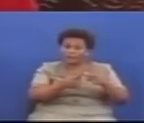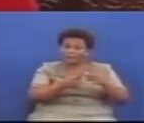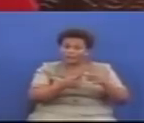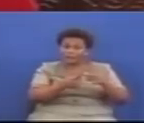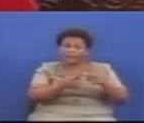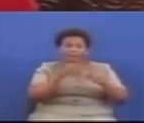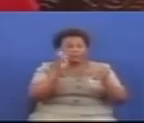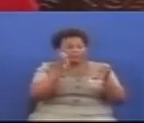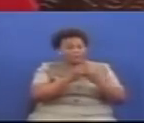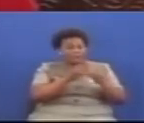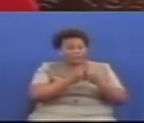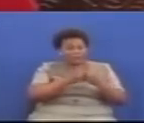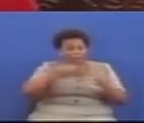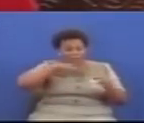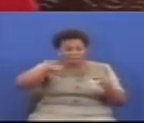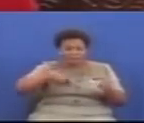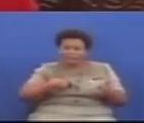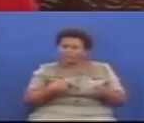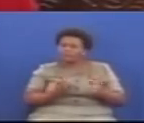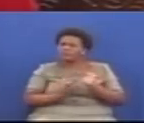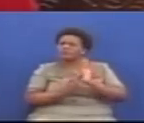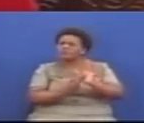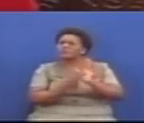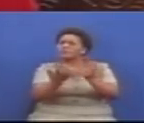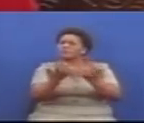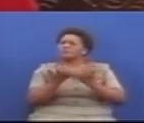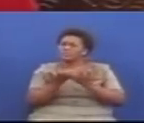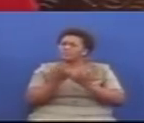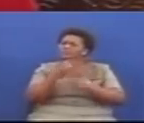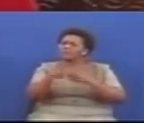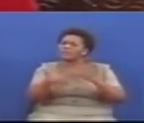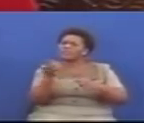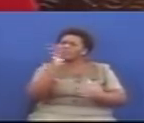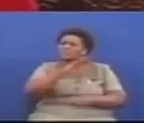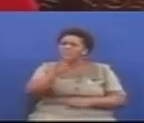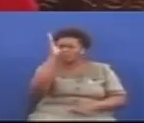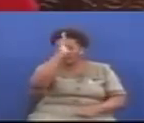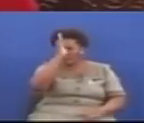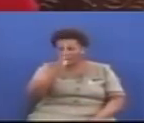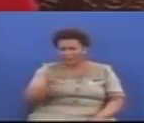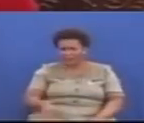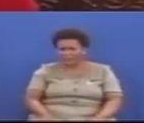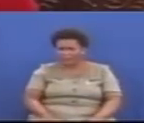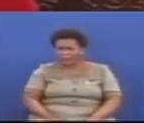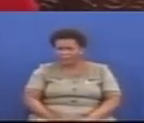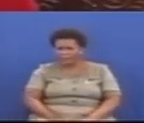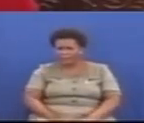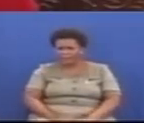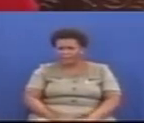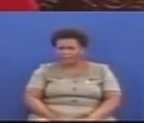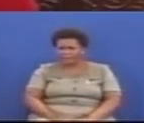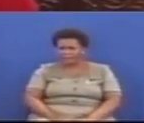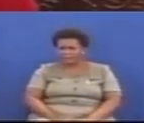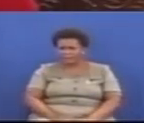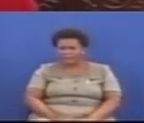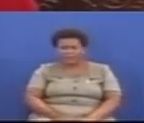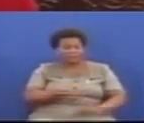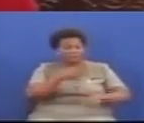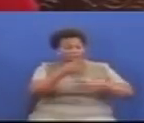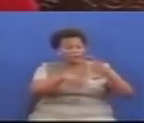tumekuwa tukionyesha uhitaji wa miradi hii kukamilika mapema. Ishu ya mradi wa